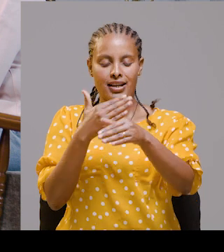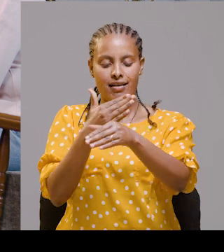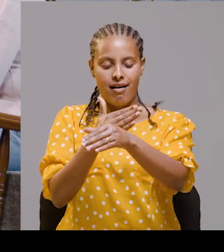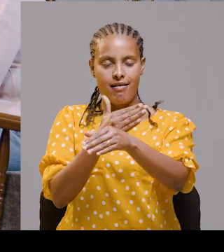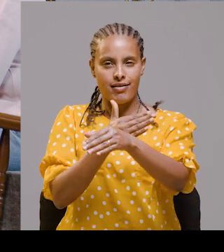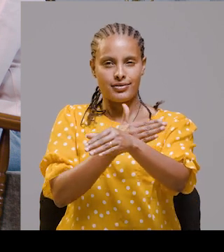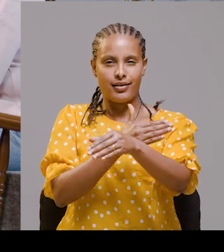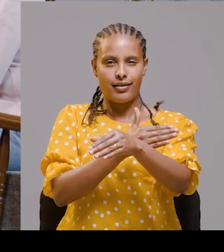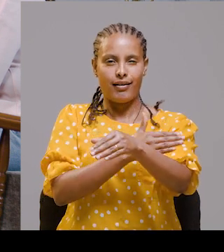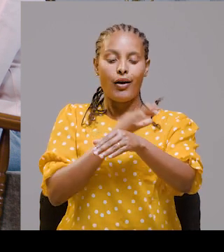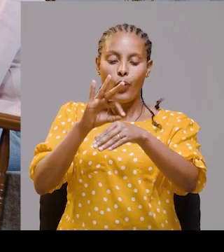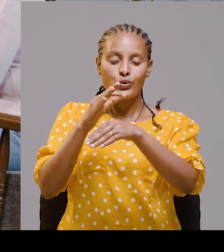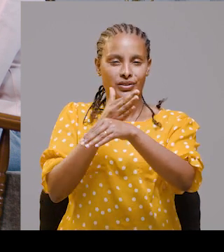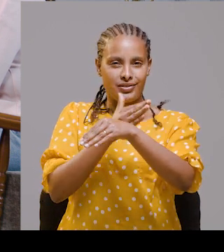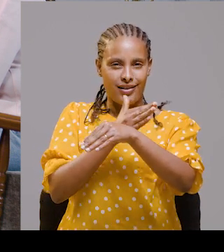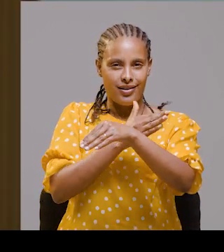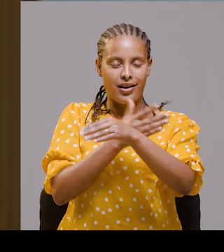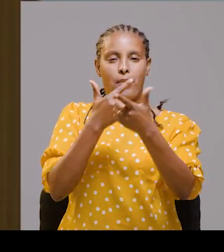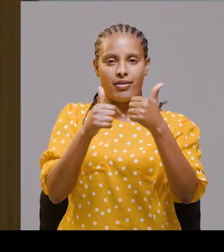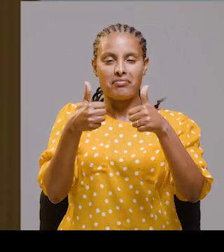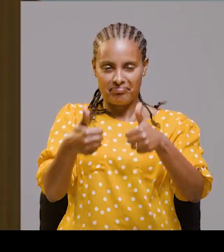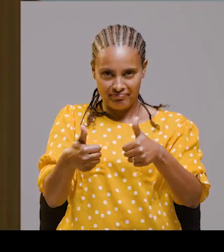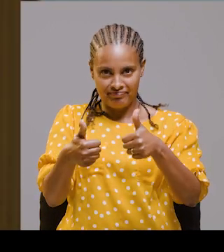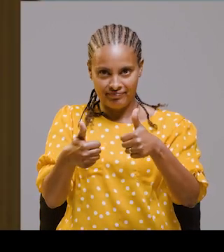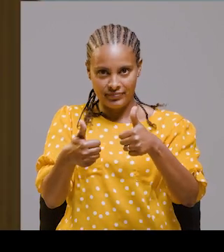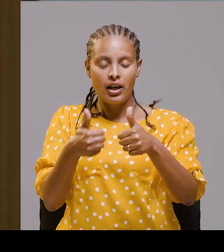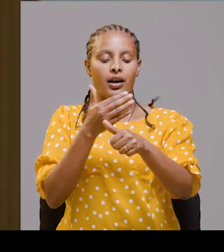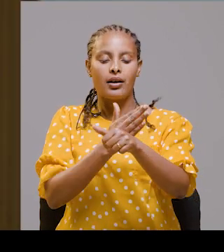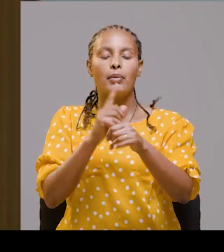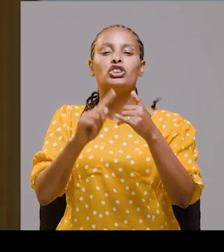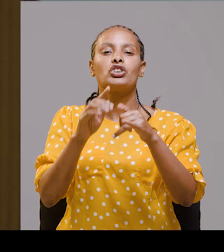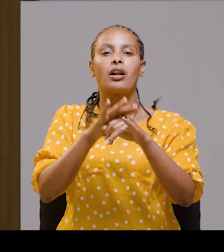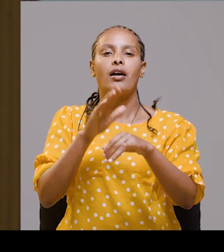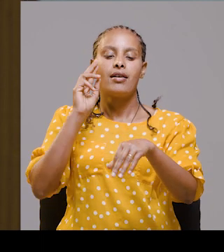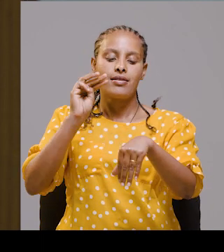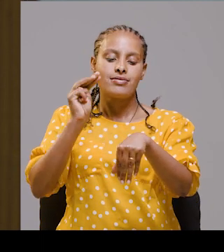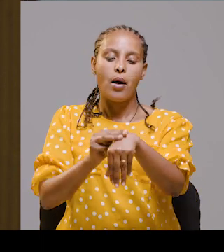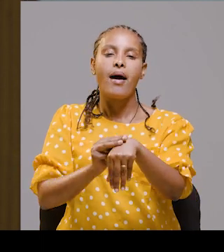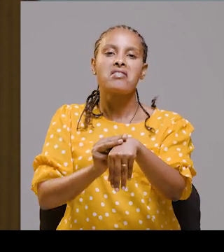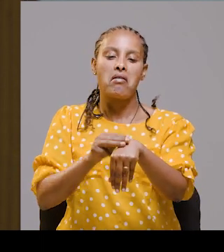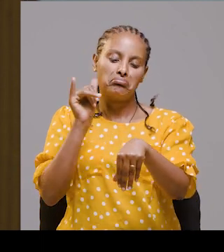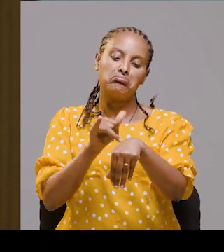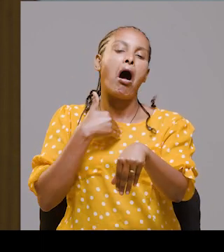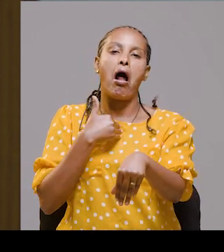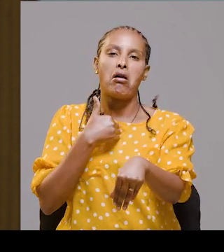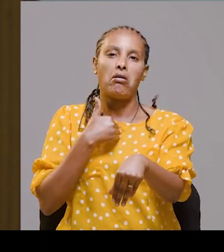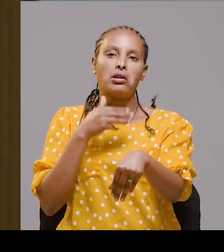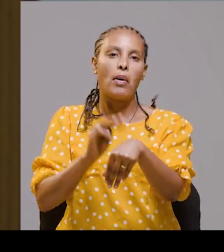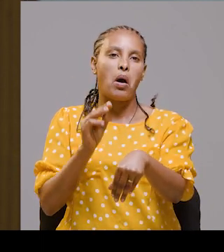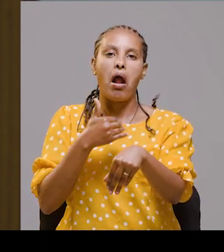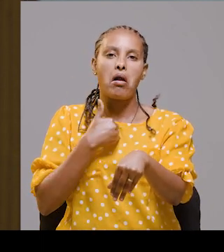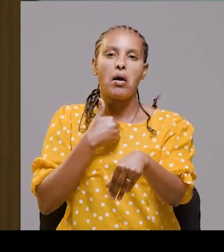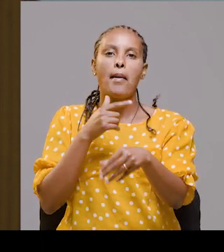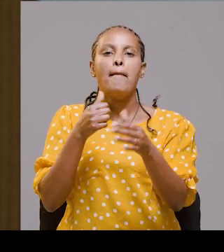ትመጣለች። እየተስተካከለ እየተስተካከለ ይመጣል። እየተስተካከለ ሲመጣ ግን መጨረሻ ላይ ጠባሳ ይቀራል። ያ ጠባሳ ምንድን